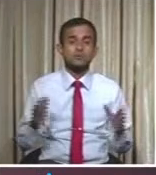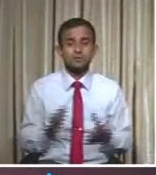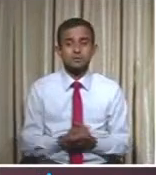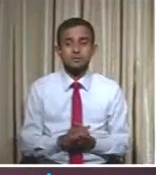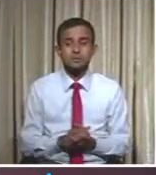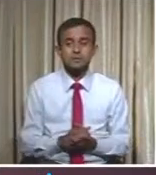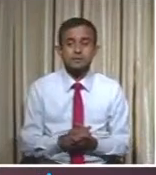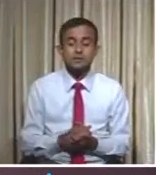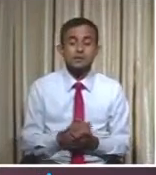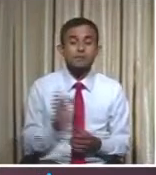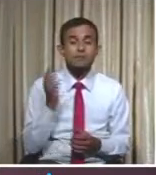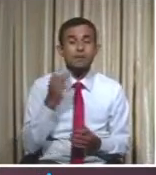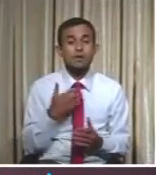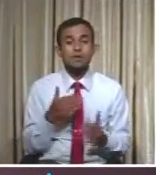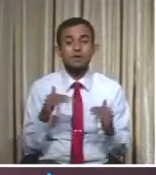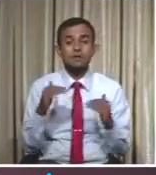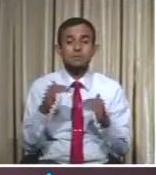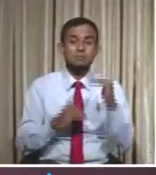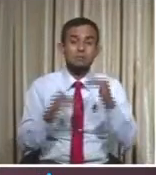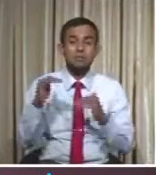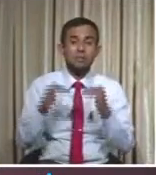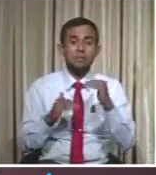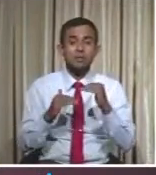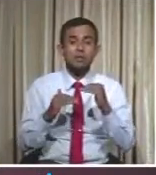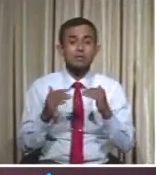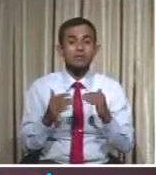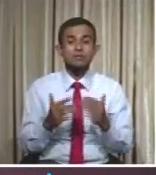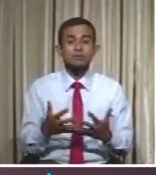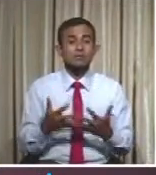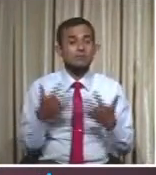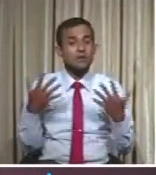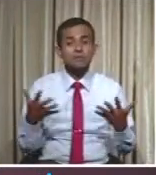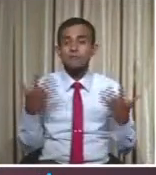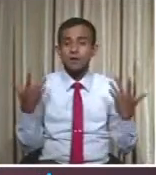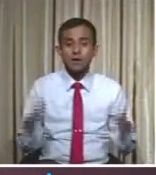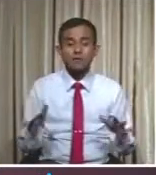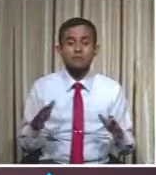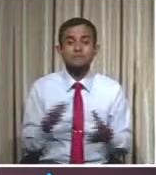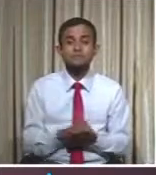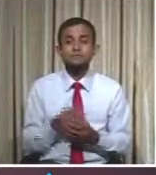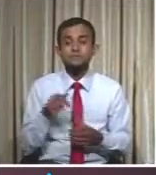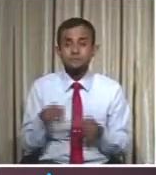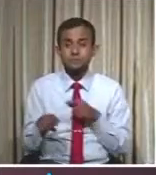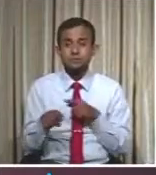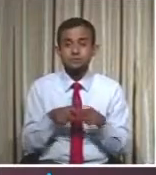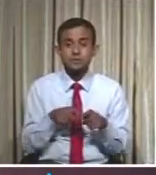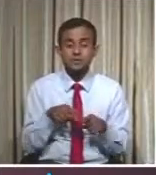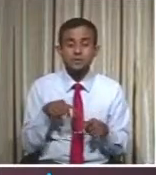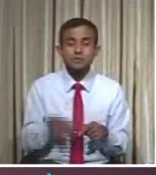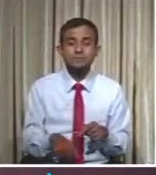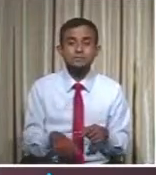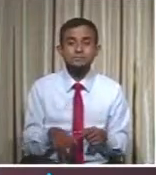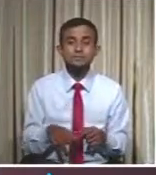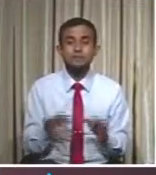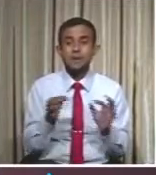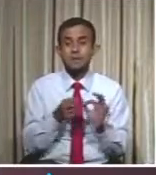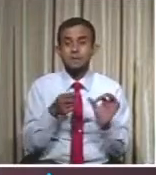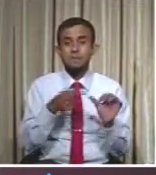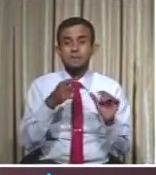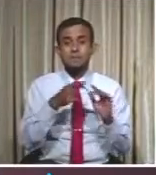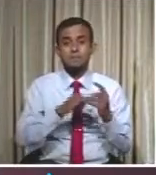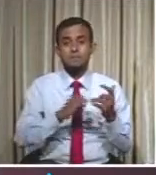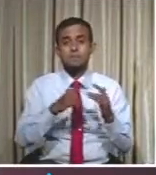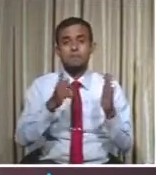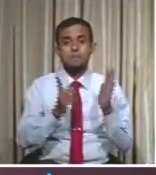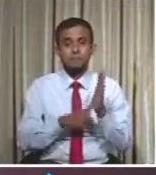කියන්නේ විශේෂයෙන්ම අසමානතාවය ඉතාමත්ම තීව්‍ර ලෙස වැඩි වෙලා තියෙනවා ඒක බැසිල් රාජපක්ෂ